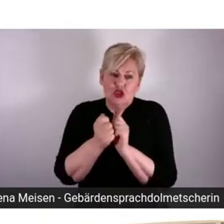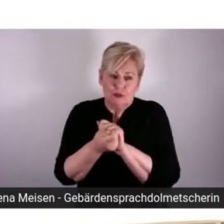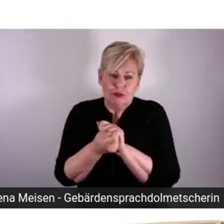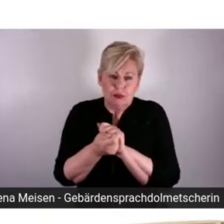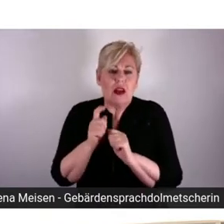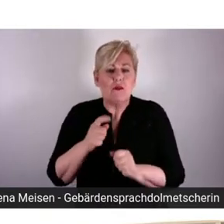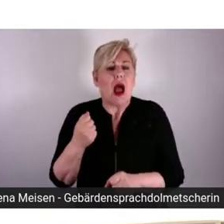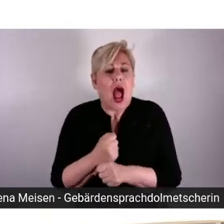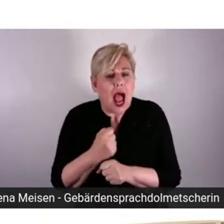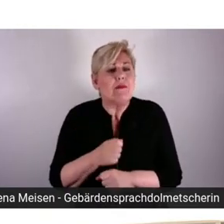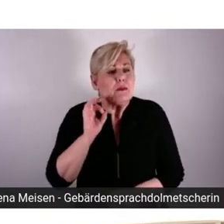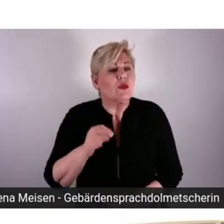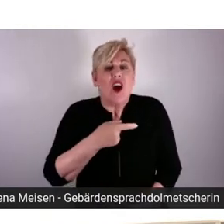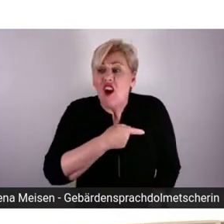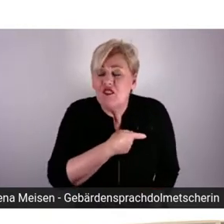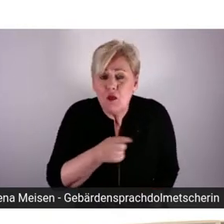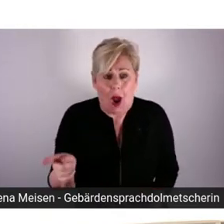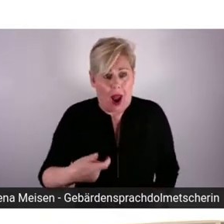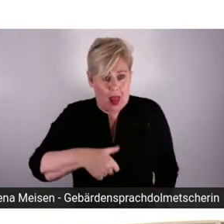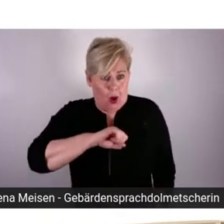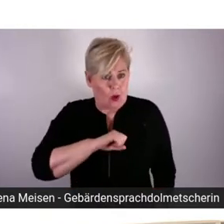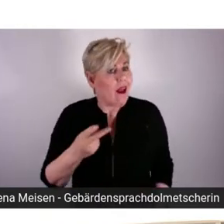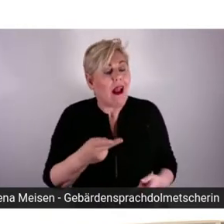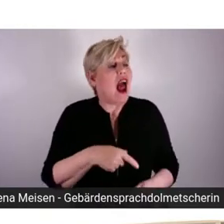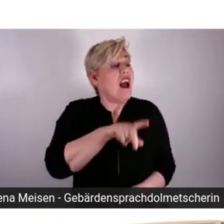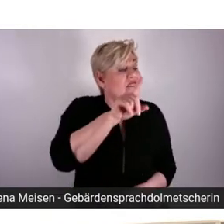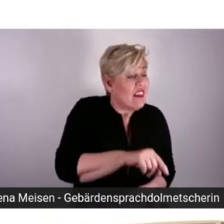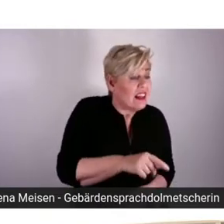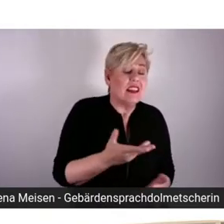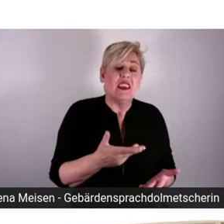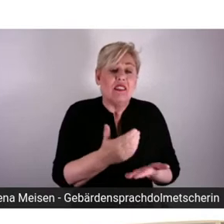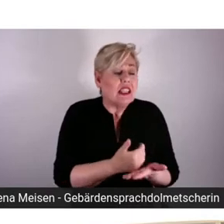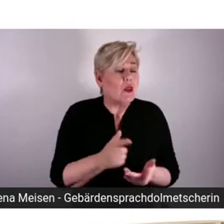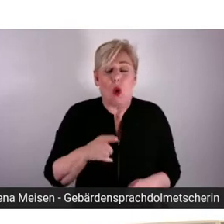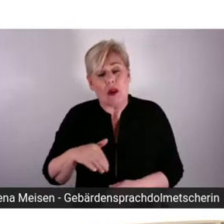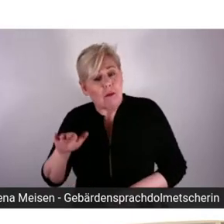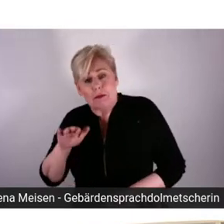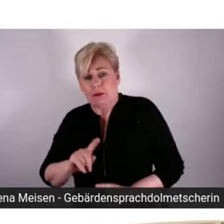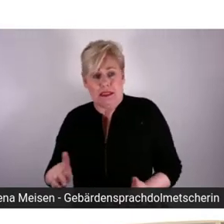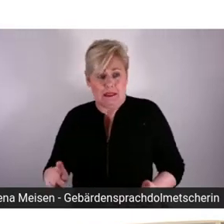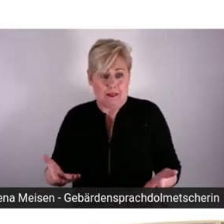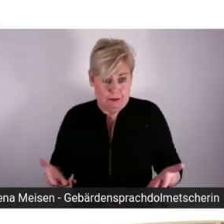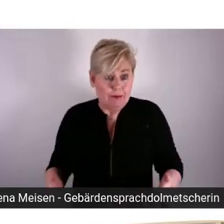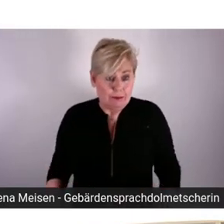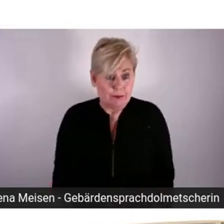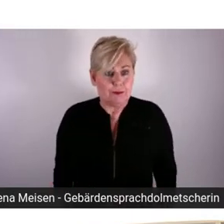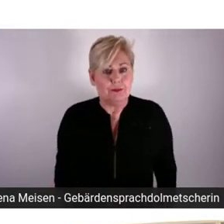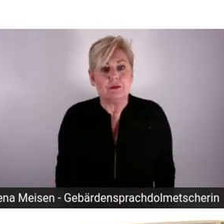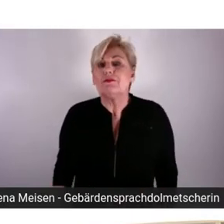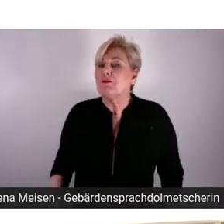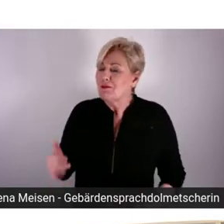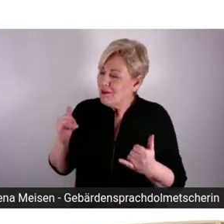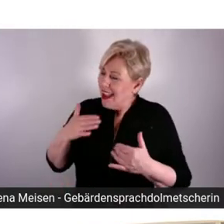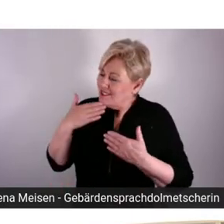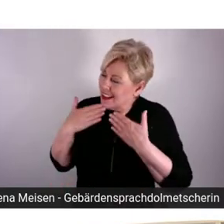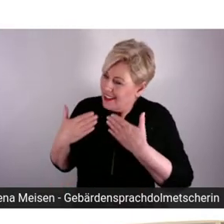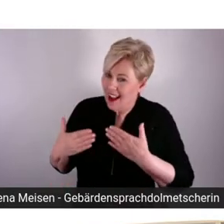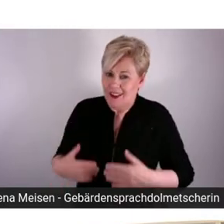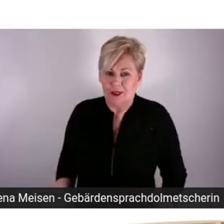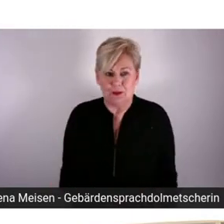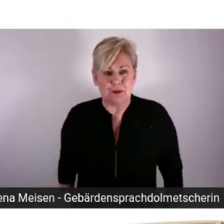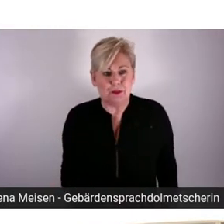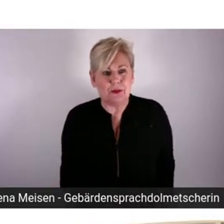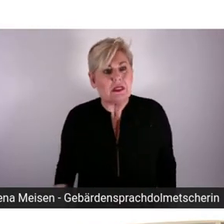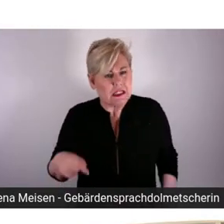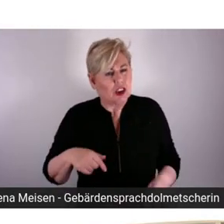sich für alle lohnen soll, ob gering oder Großverdiener. Ja, vielen Dank. Wir haben schon eine